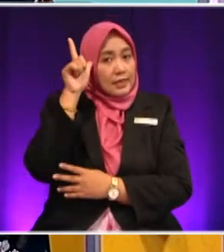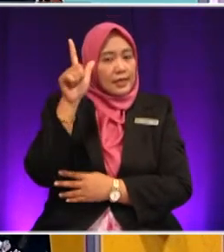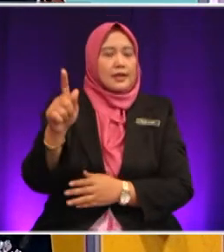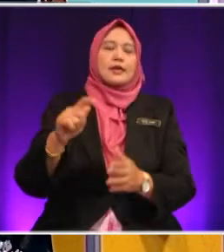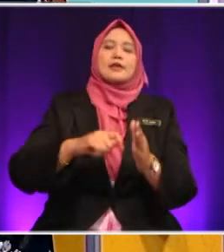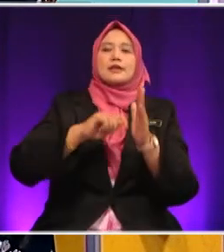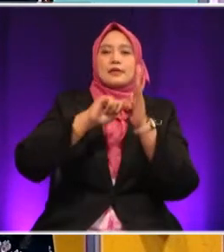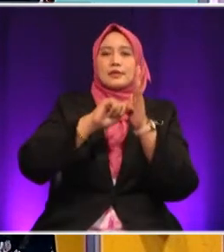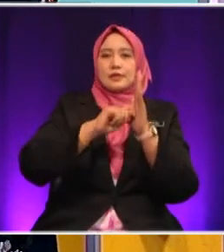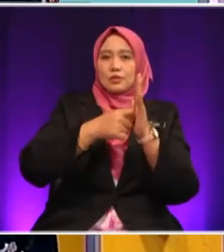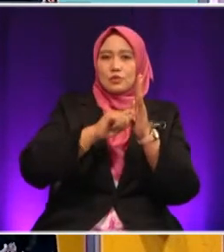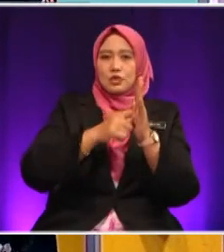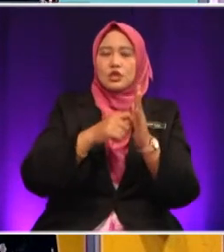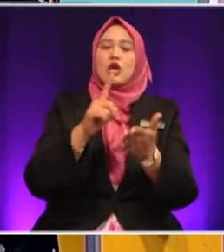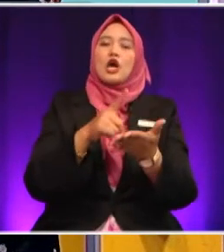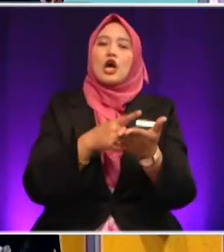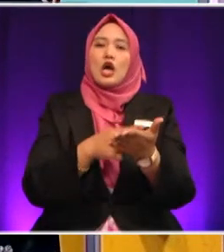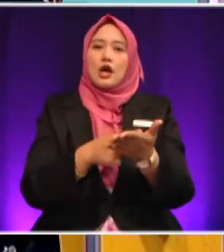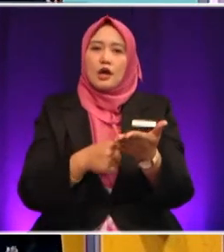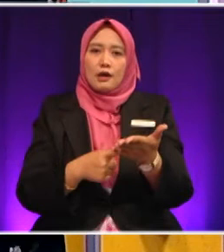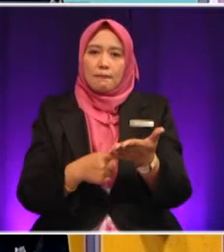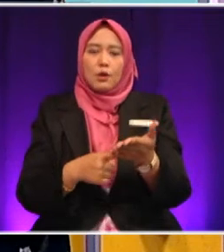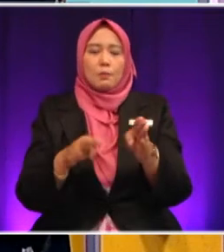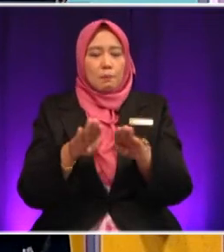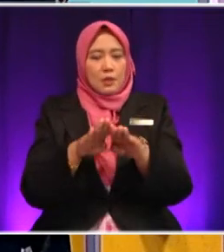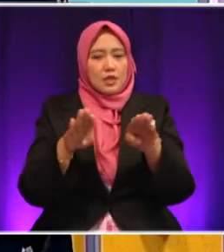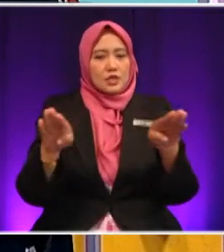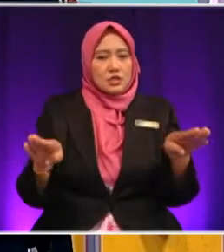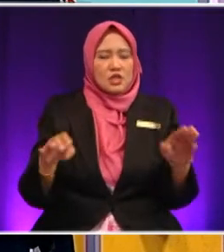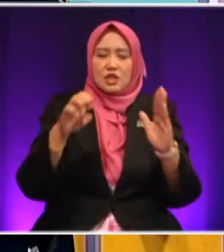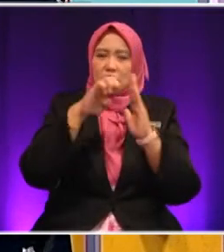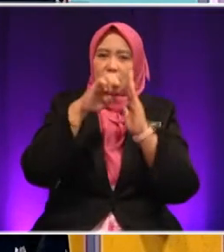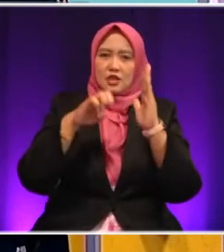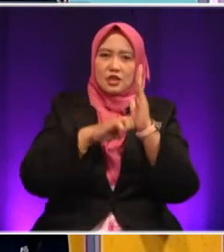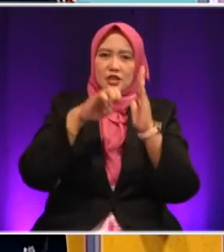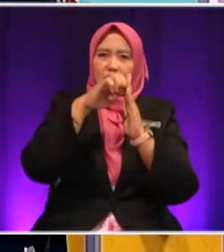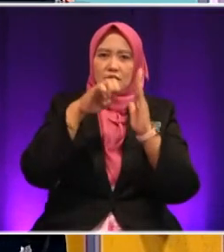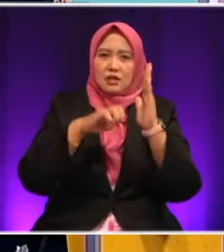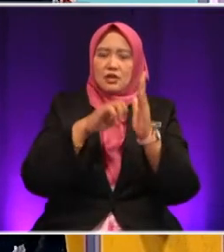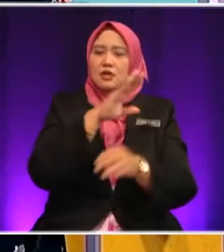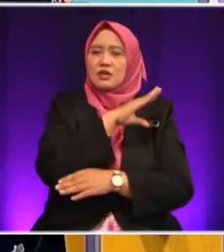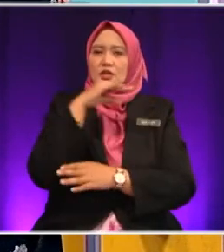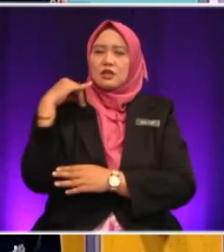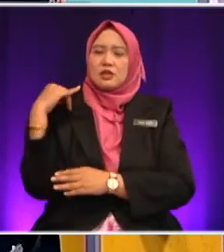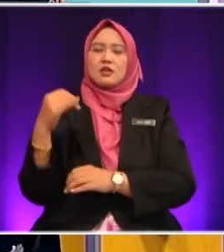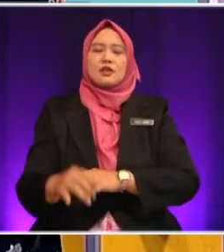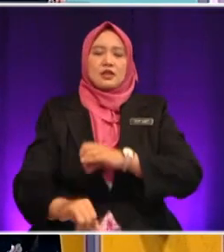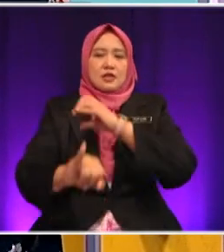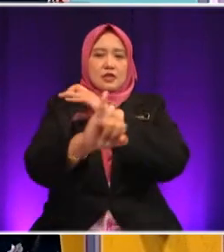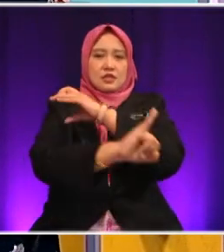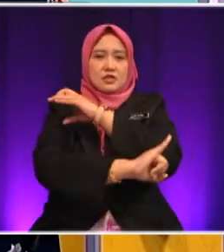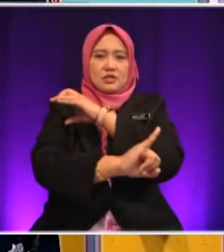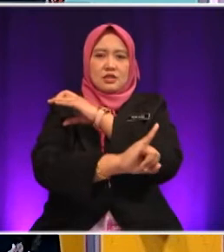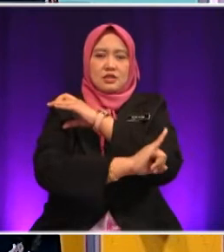dan juga undang-undang tuh kini plastik the dan juga bijaksana implikasi ingat sebab dan akibat justifikasi pun sama